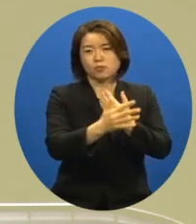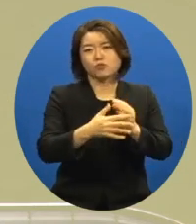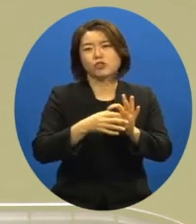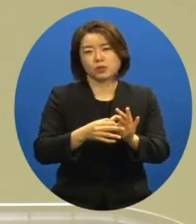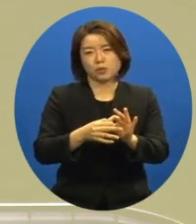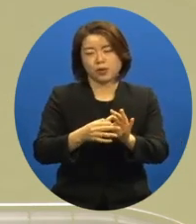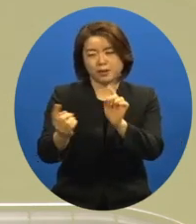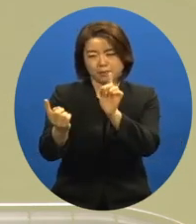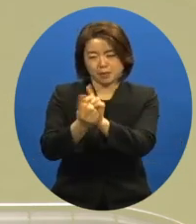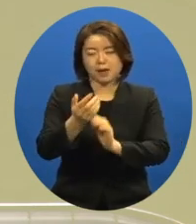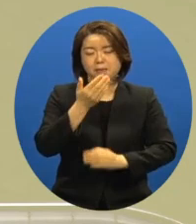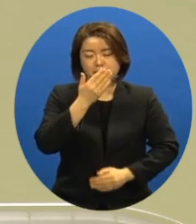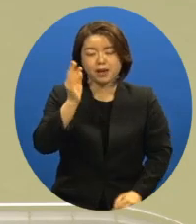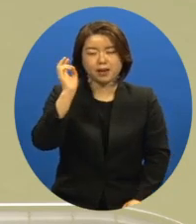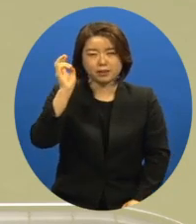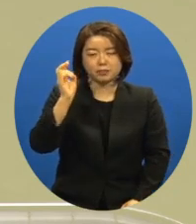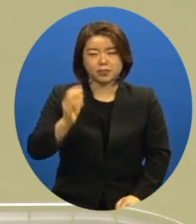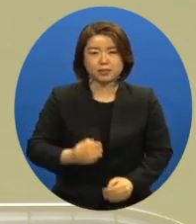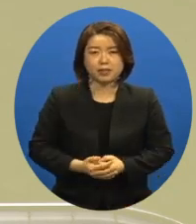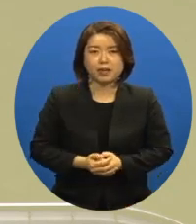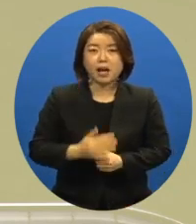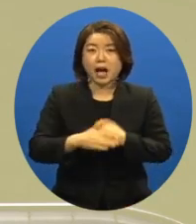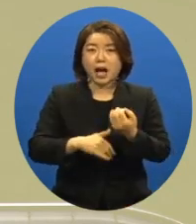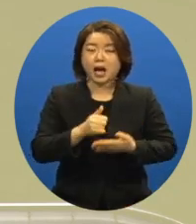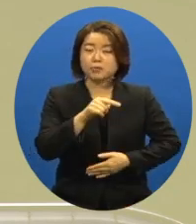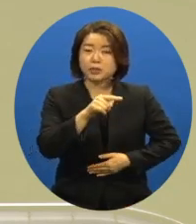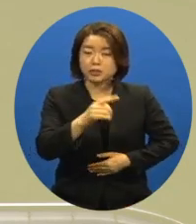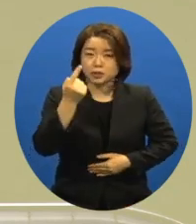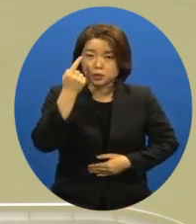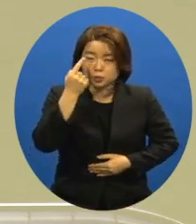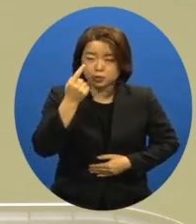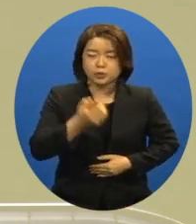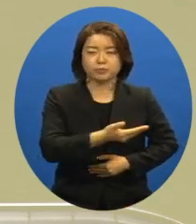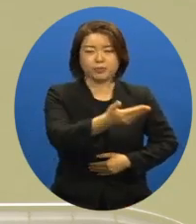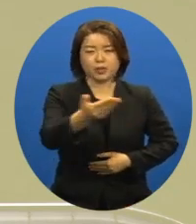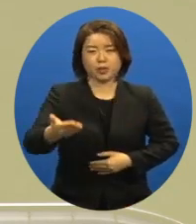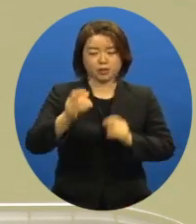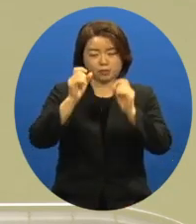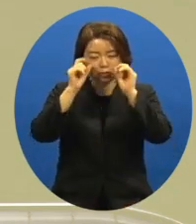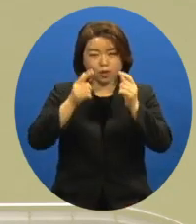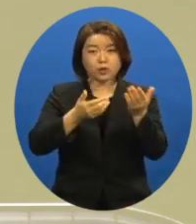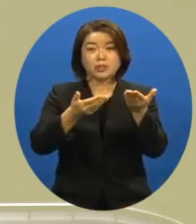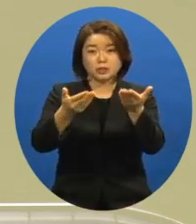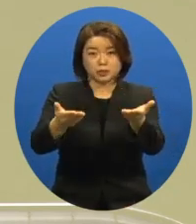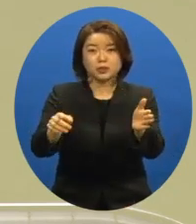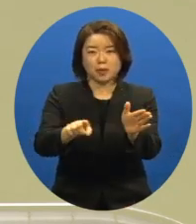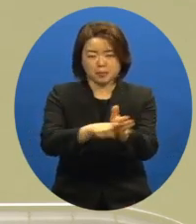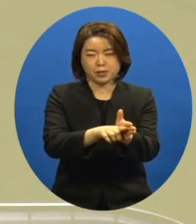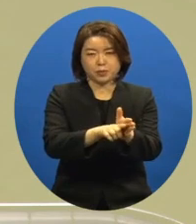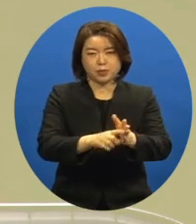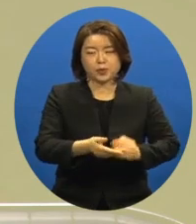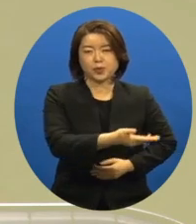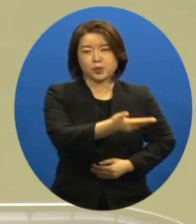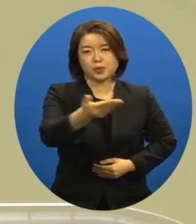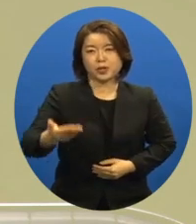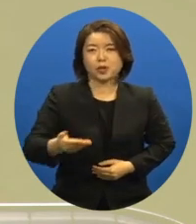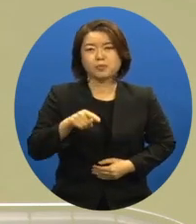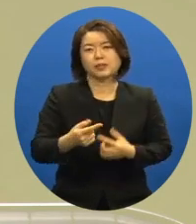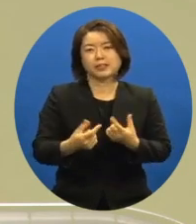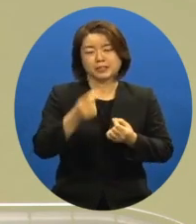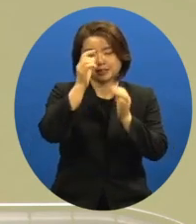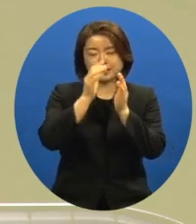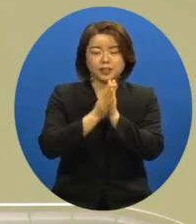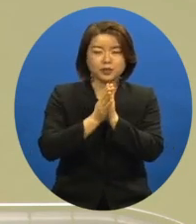될 겁니다. 하나님께서 그 눈을 여러분에게 열어주실 거라고 믿고 또 여러분들도 그렇게